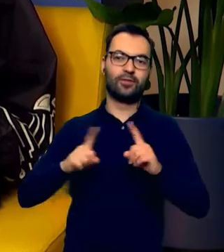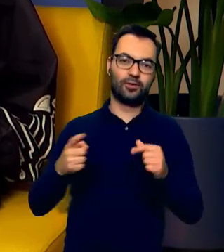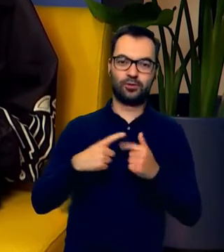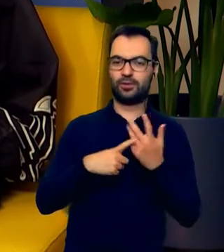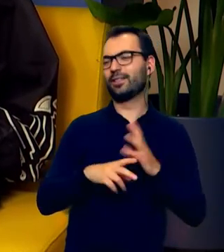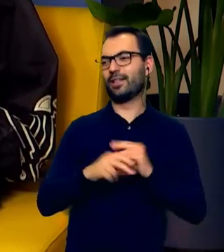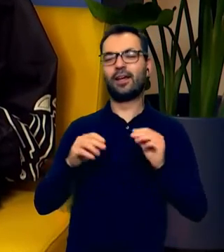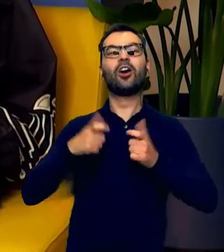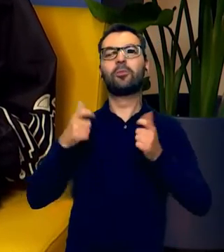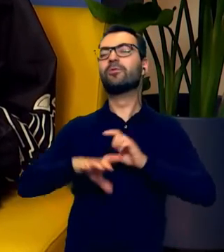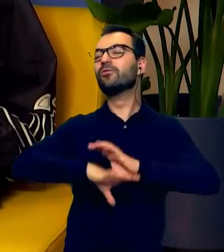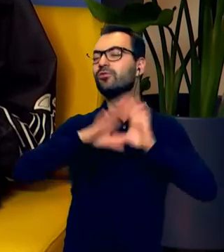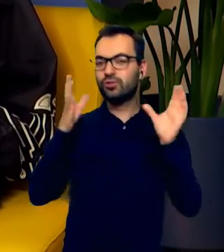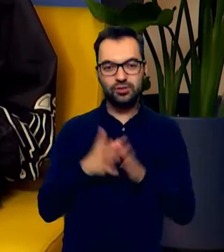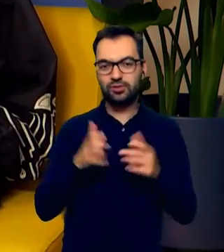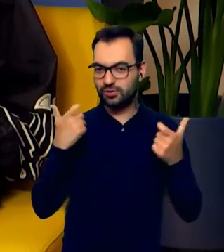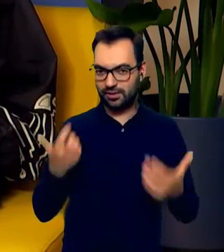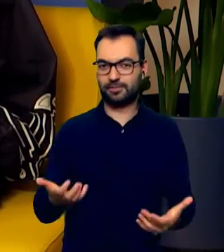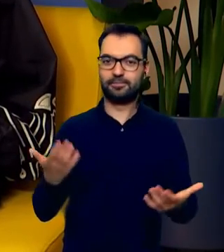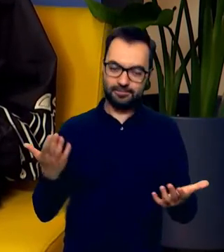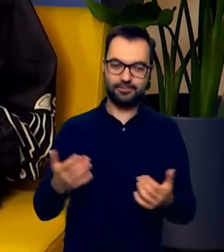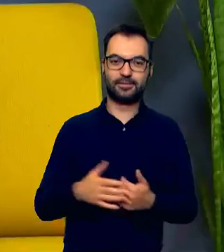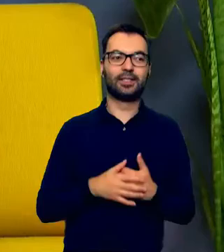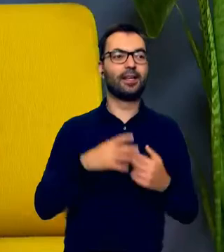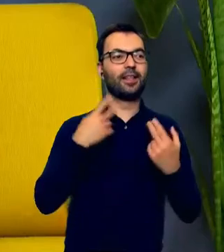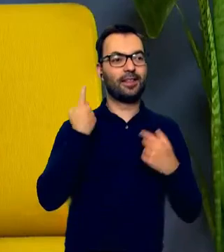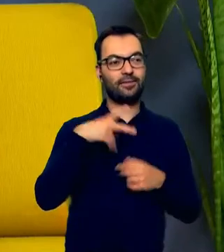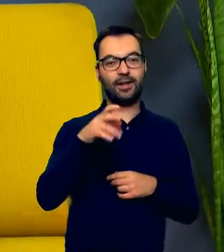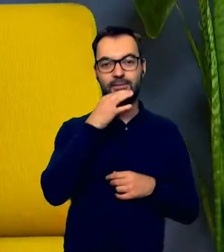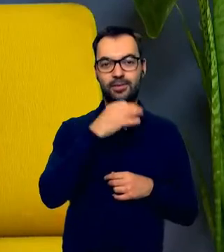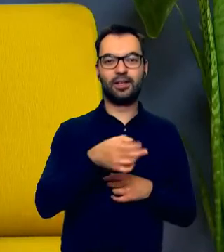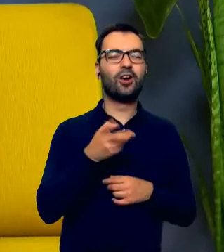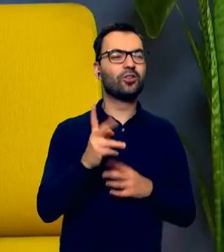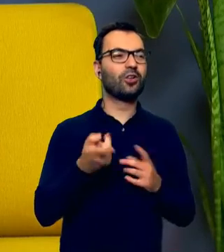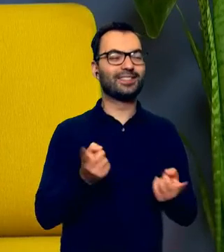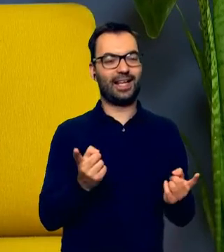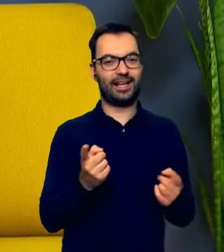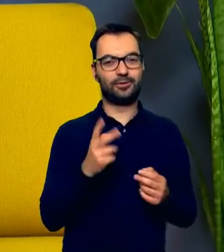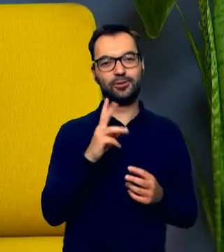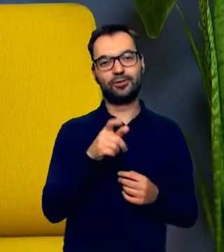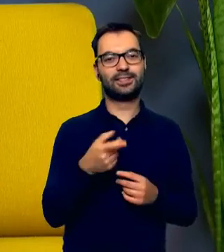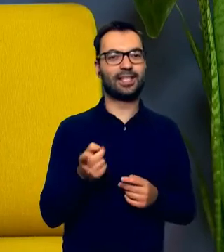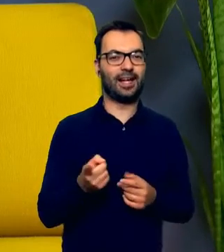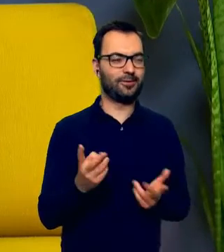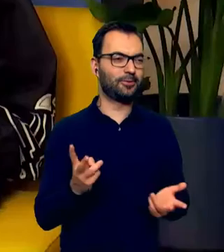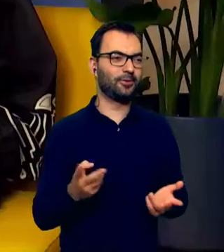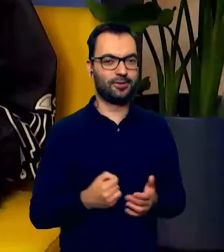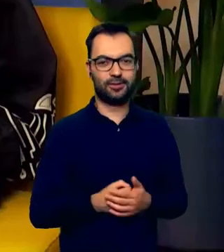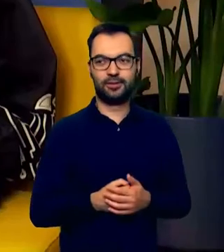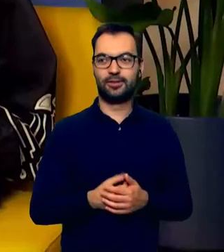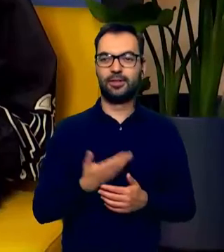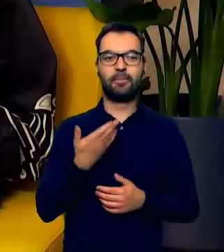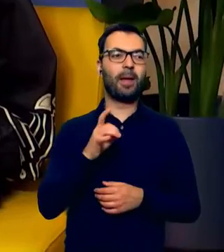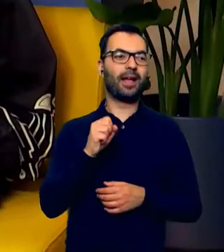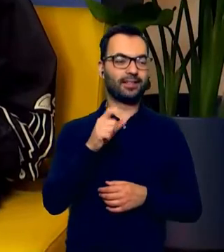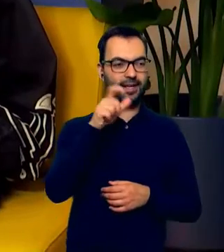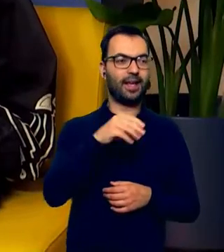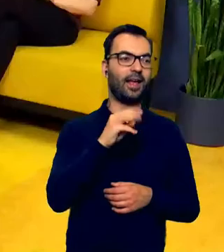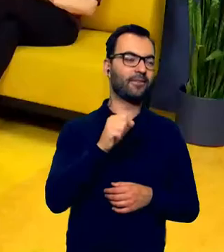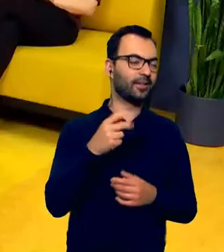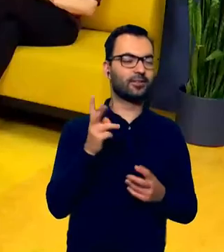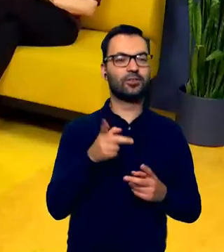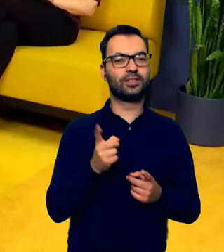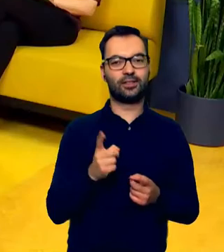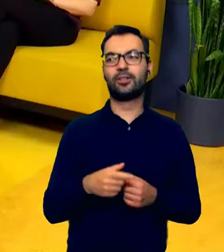robić. Wszystko będziemy robić. Raz jeszcze zadam to pytanie, a kto wam zabrania robić wszystko? Magdzie Grzebałkowskiej i